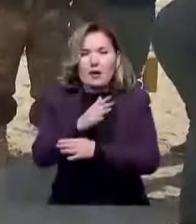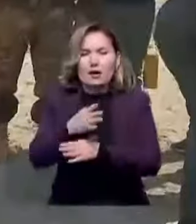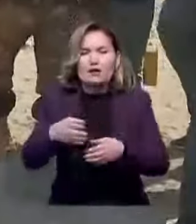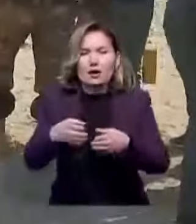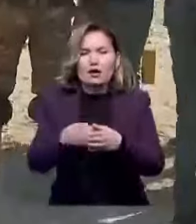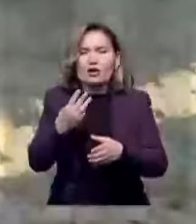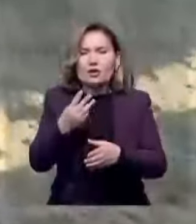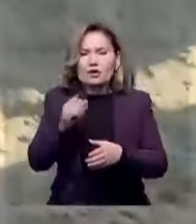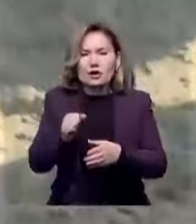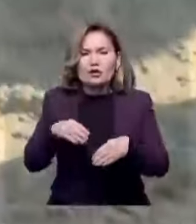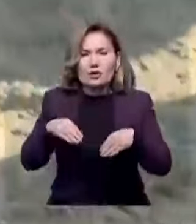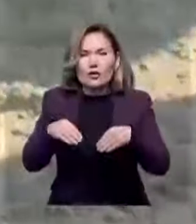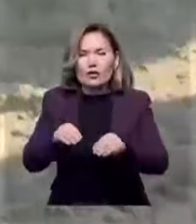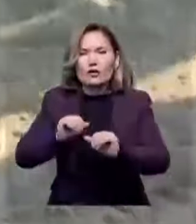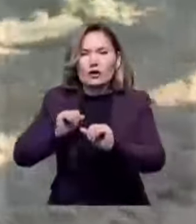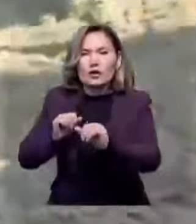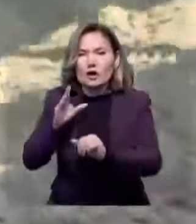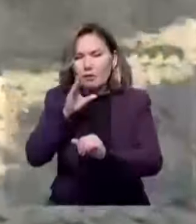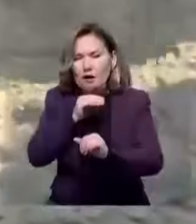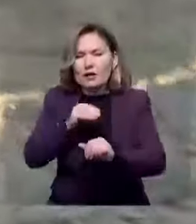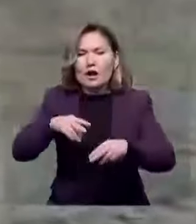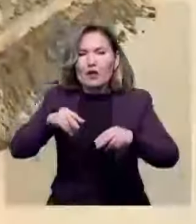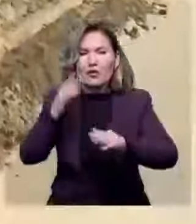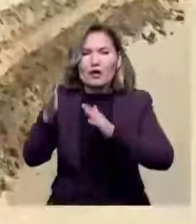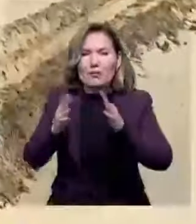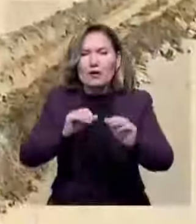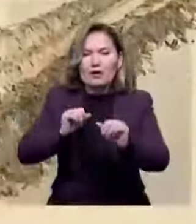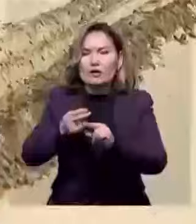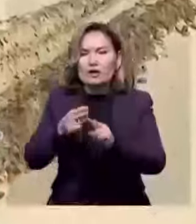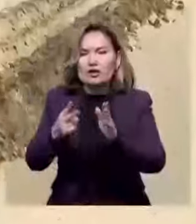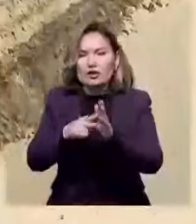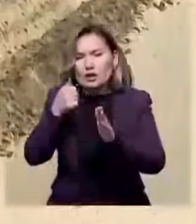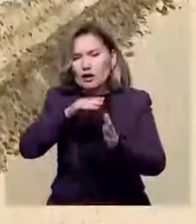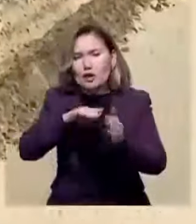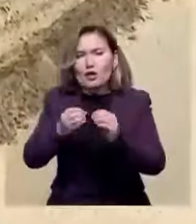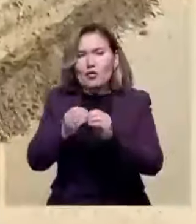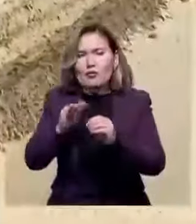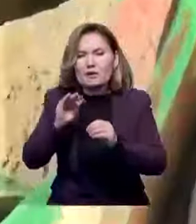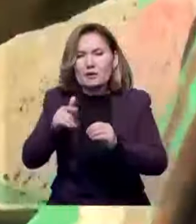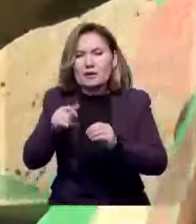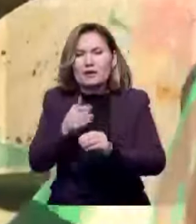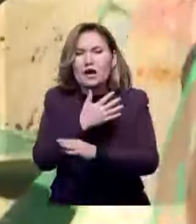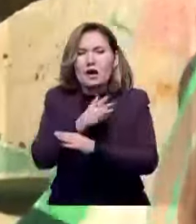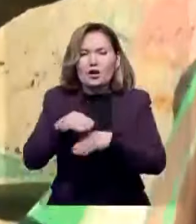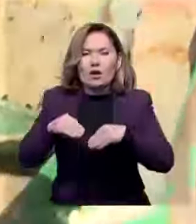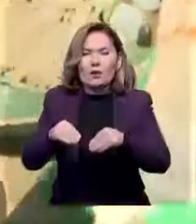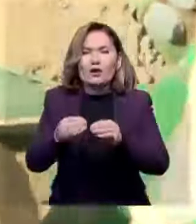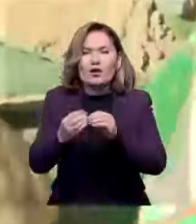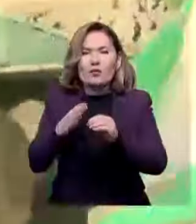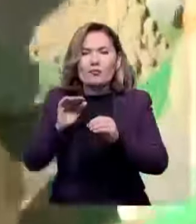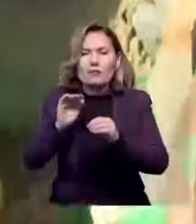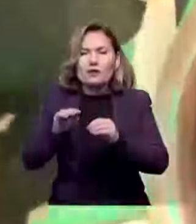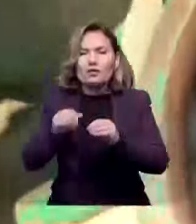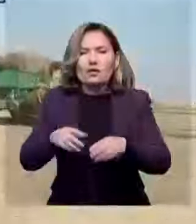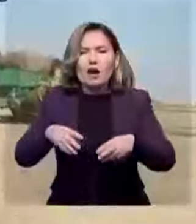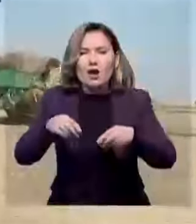4 тоннадан астам құмға тосқауыл болатынын ғалымдар дәлелдеген, ал 7 жылдан кейін 15 мың гектар жерге егілген өсімдік 15 мың тонна тұз